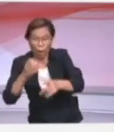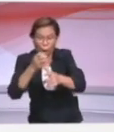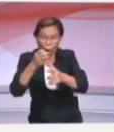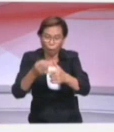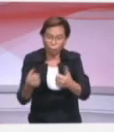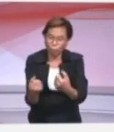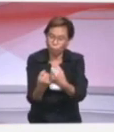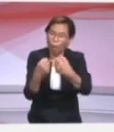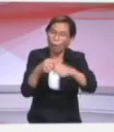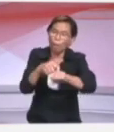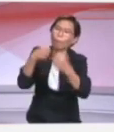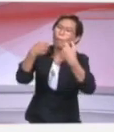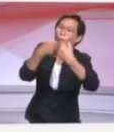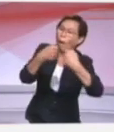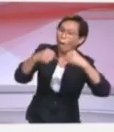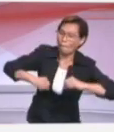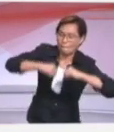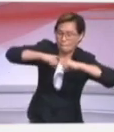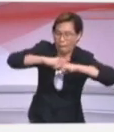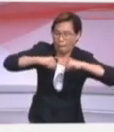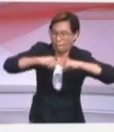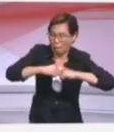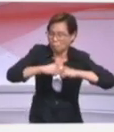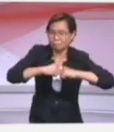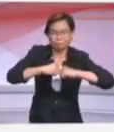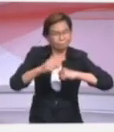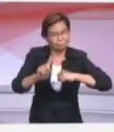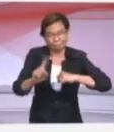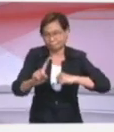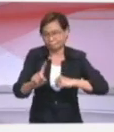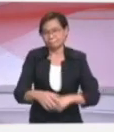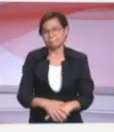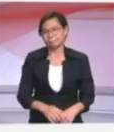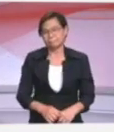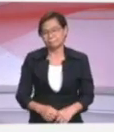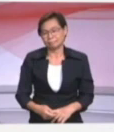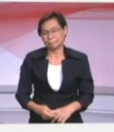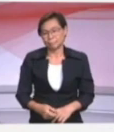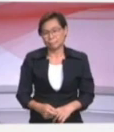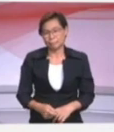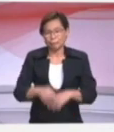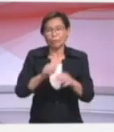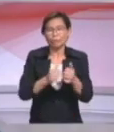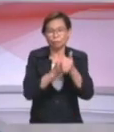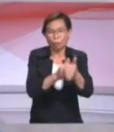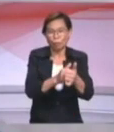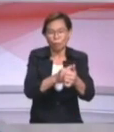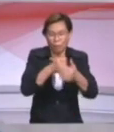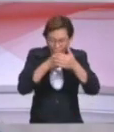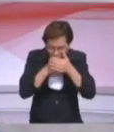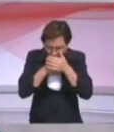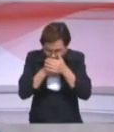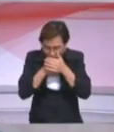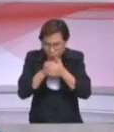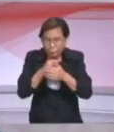melagakan mana-mana bahagian tubuh badan sebagai menggantikan cara kebiasaan bersalaman. Amalkan etika batuk dan bersin